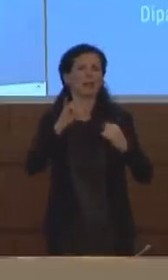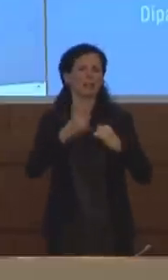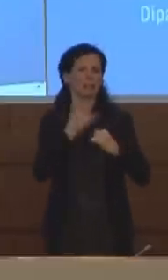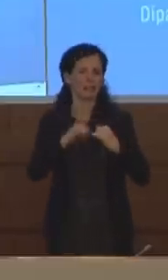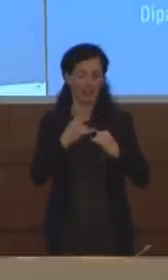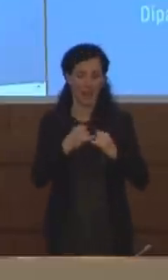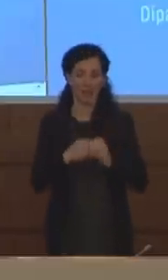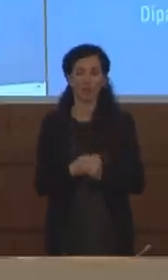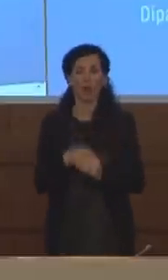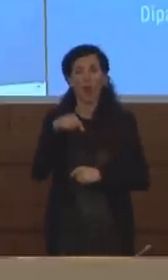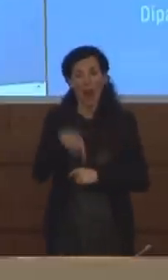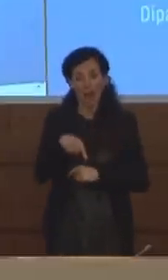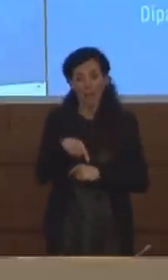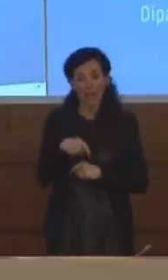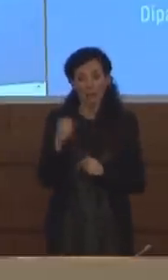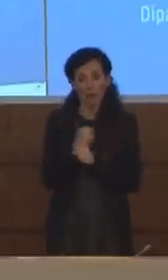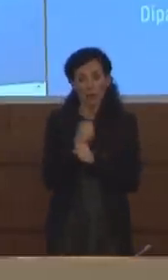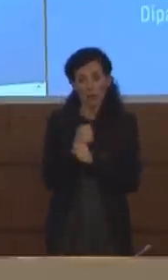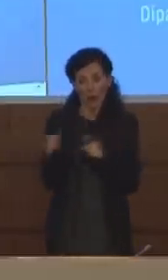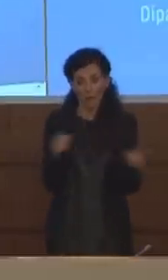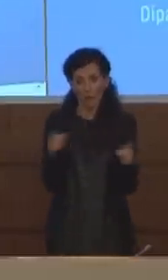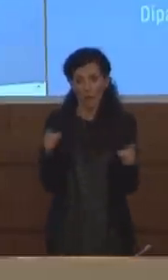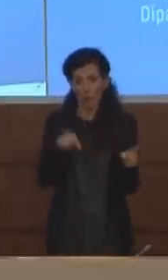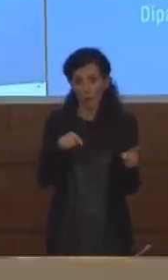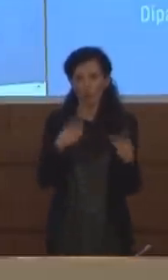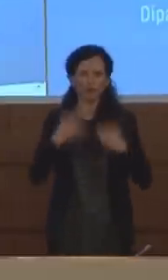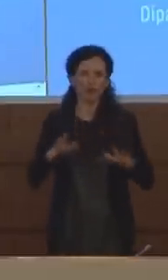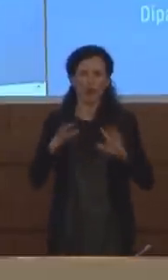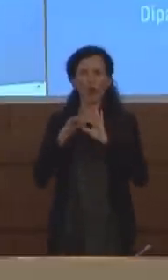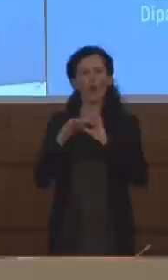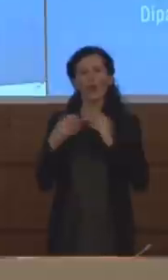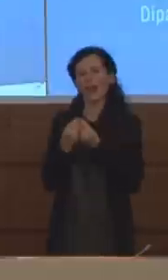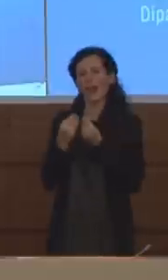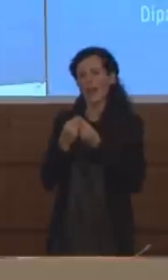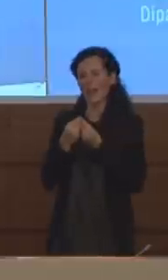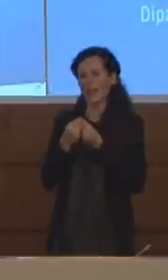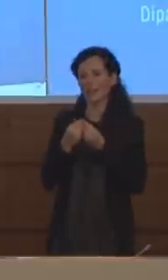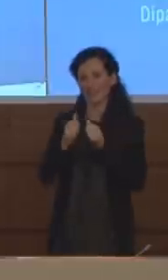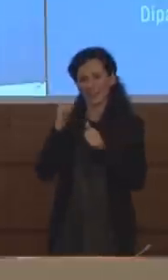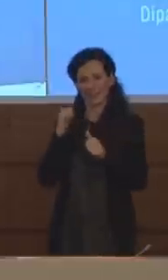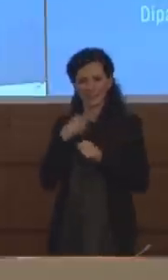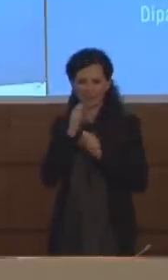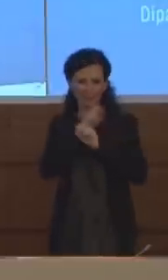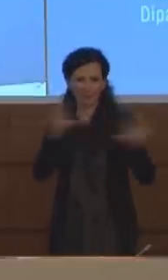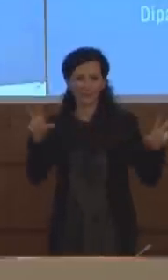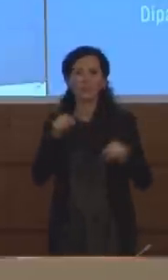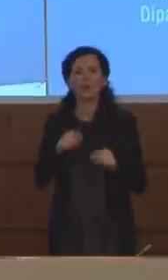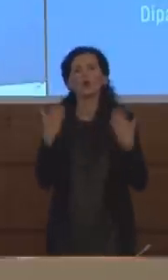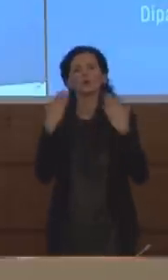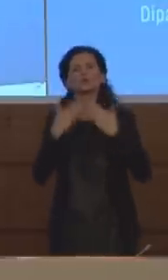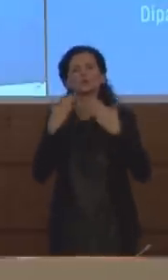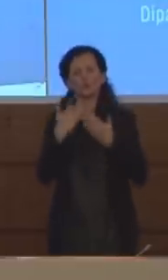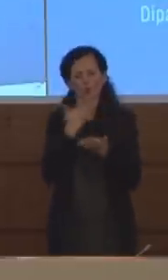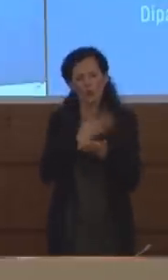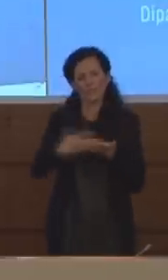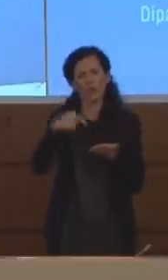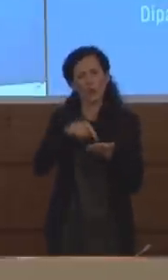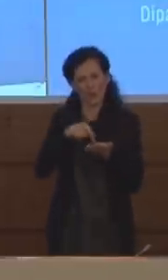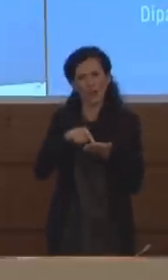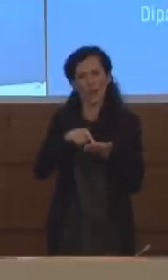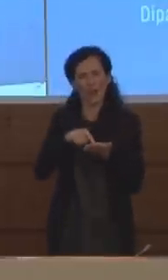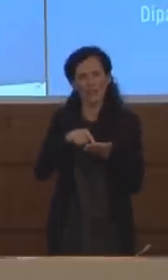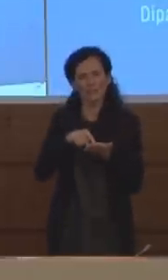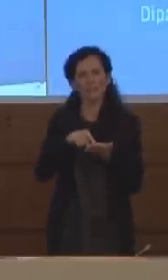a livello centrale come è stato detto dai miei colleghi in precedenza è uno studio di sieroprevalenza che ha una finalità di